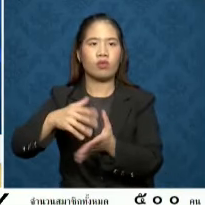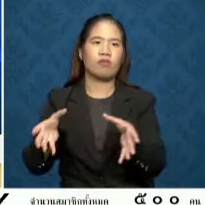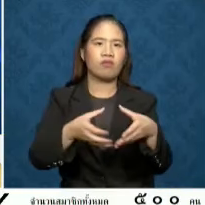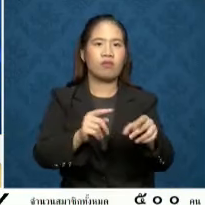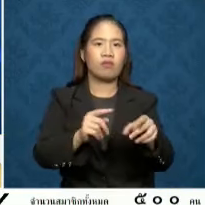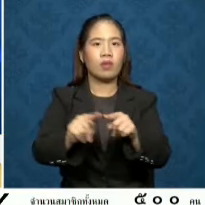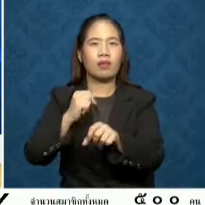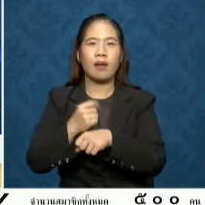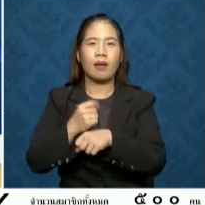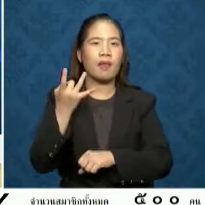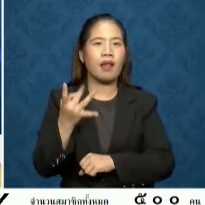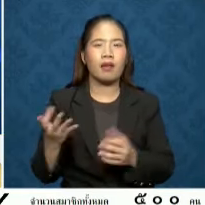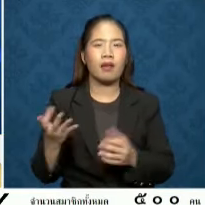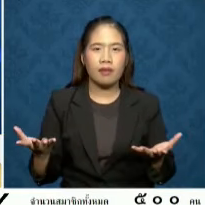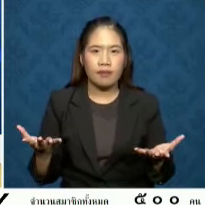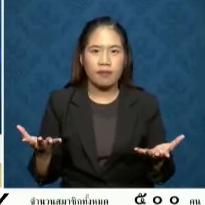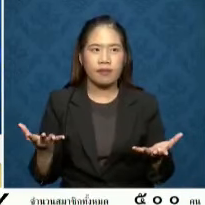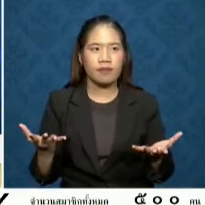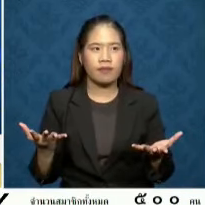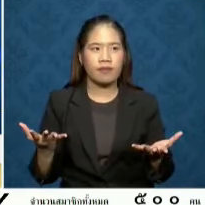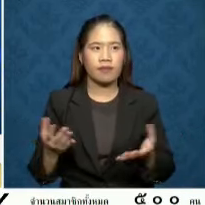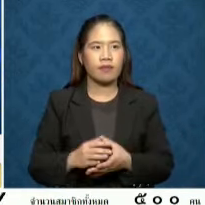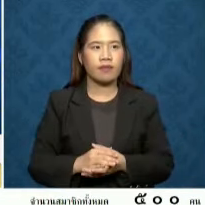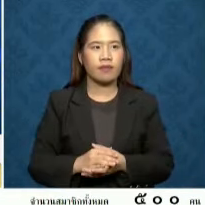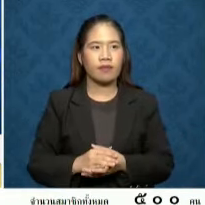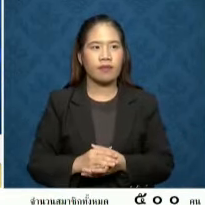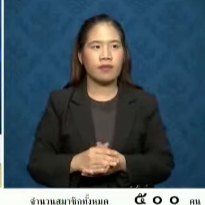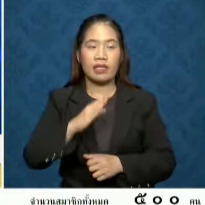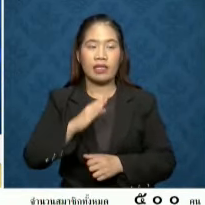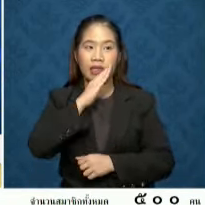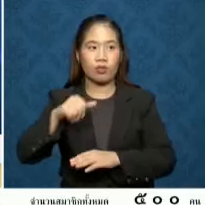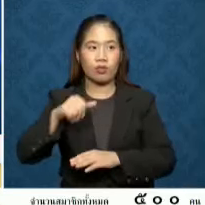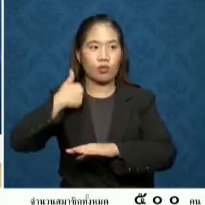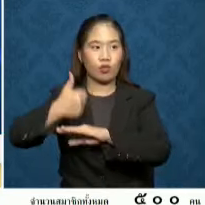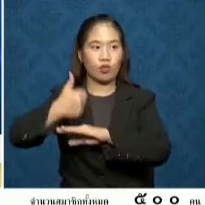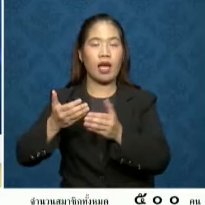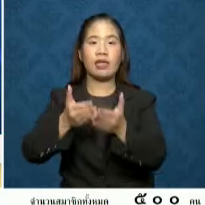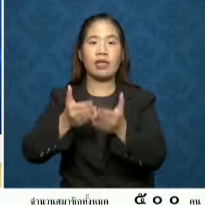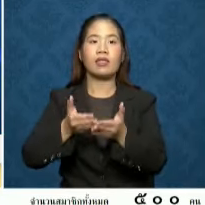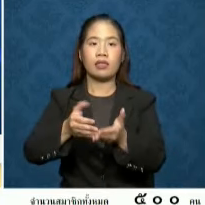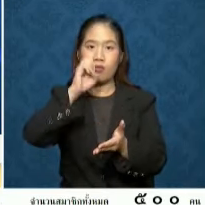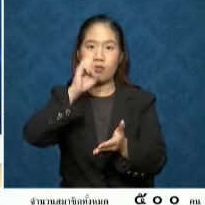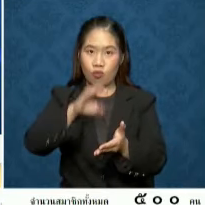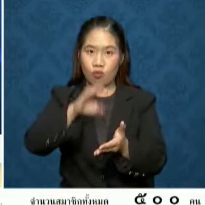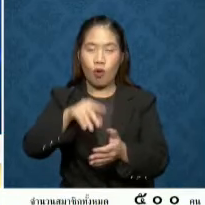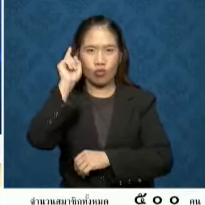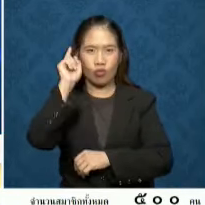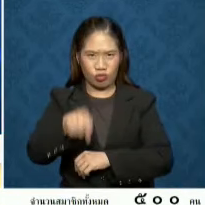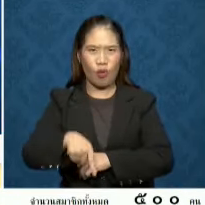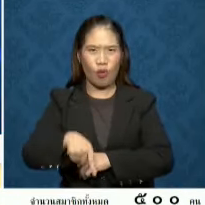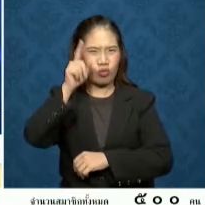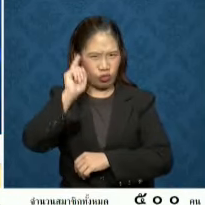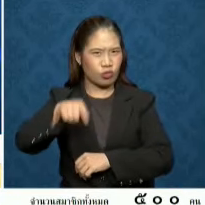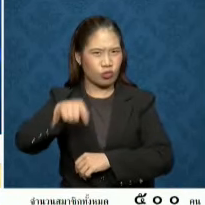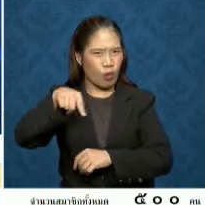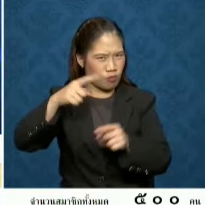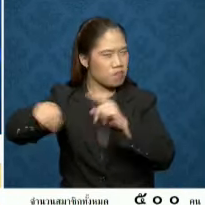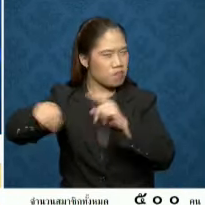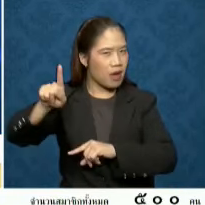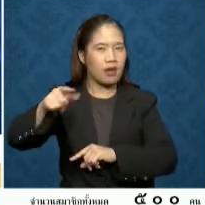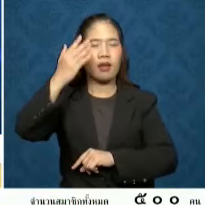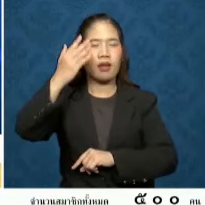ยู่ถ้าผู้การเรือเป็นคนสั่งให้พยายามดึงดันจะกลับสัตหีบจริงๆแล้วสปก